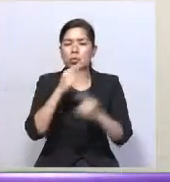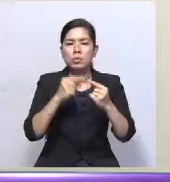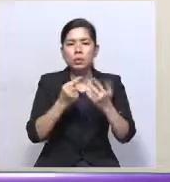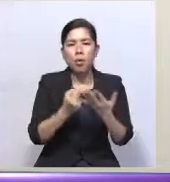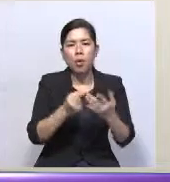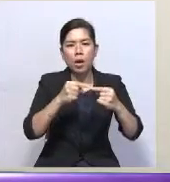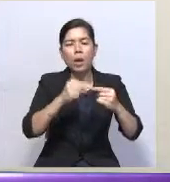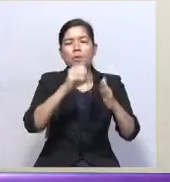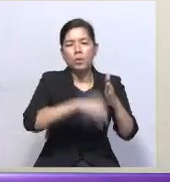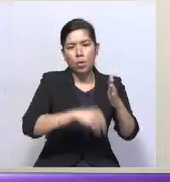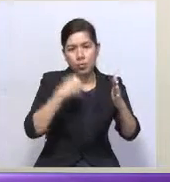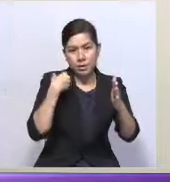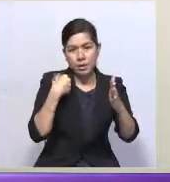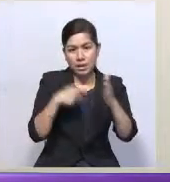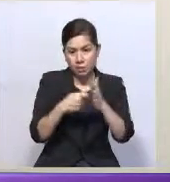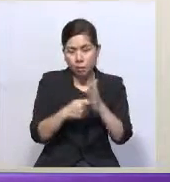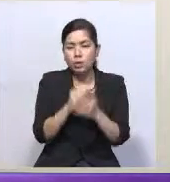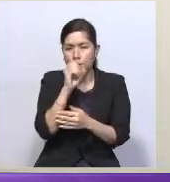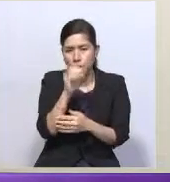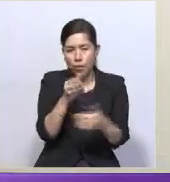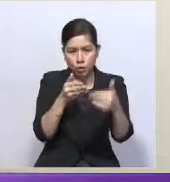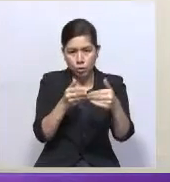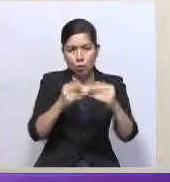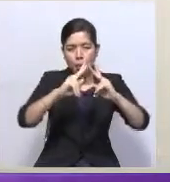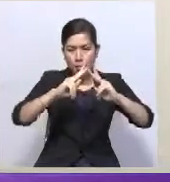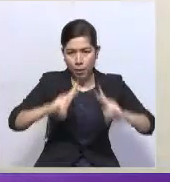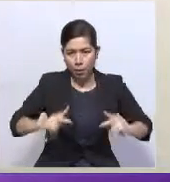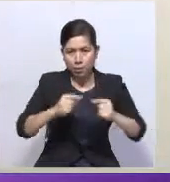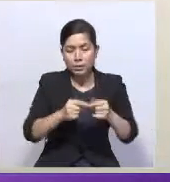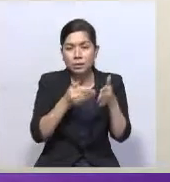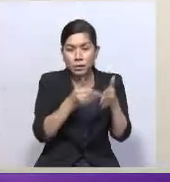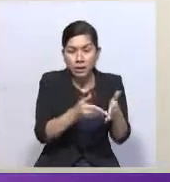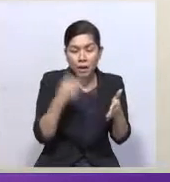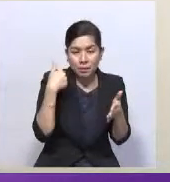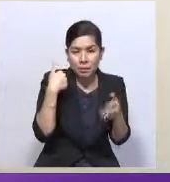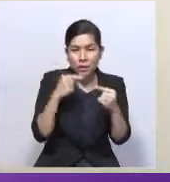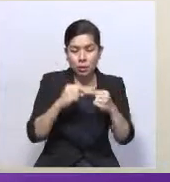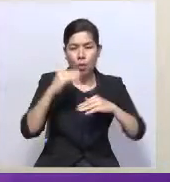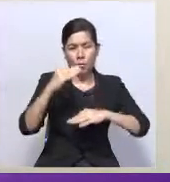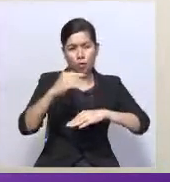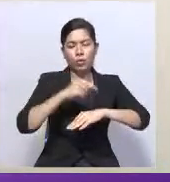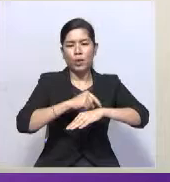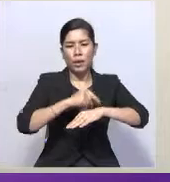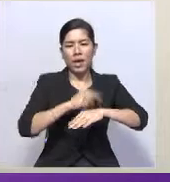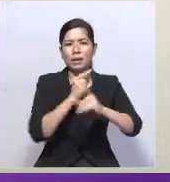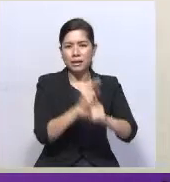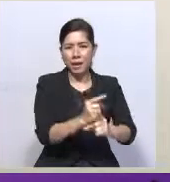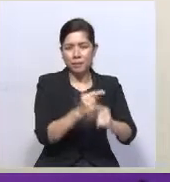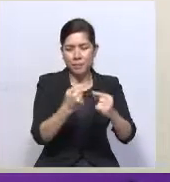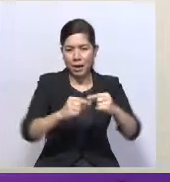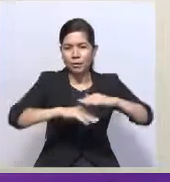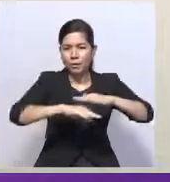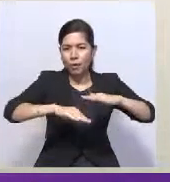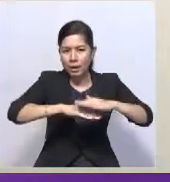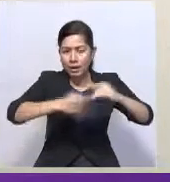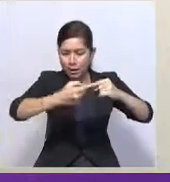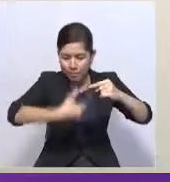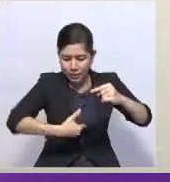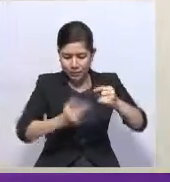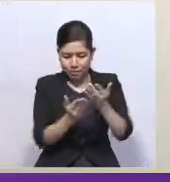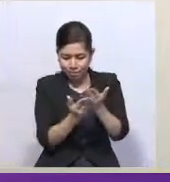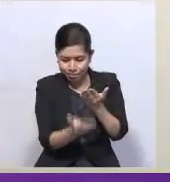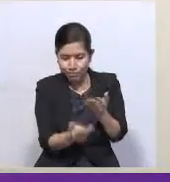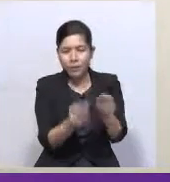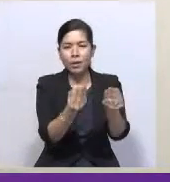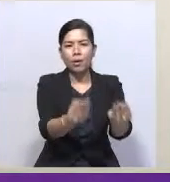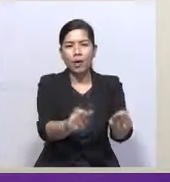จ้งต่อกรมเจ้าท่าภายในกำหนดแล้วก็ส่งเอกสารให้กรมเจ้าท่าพิจาร